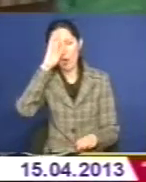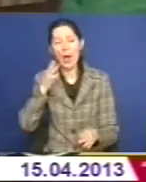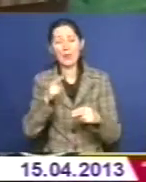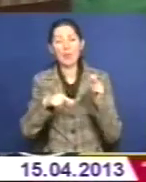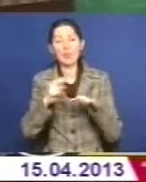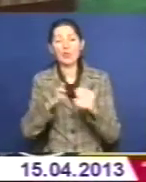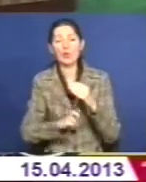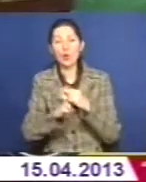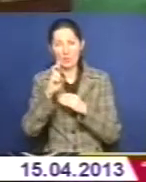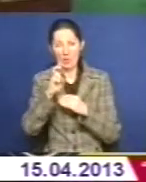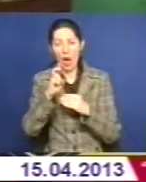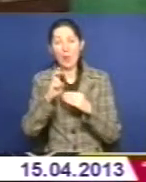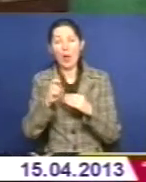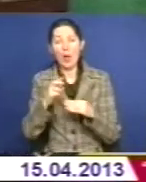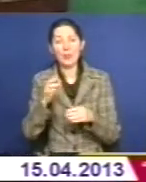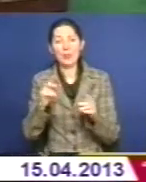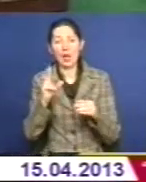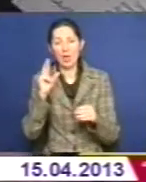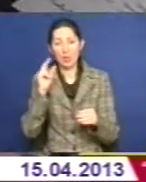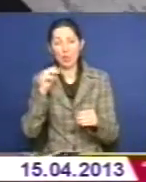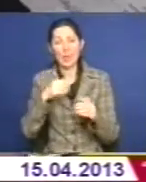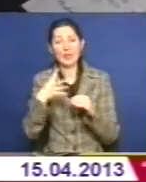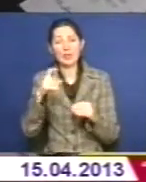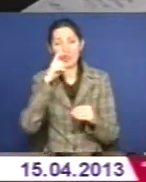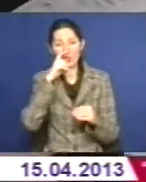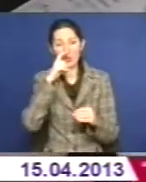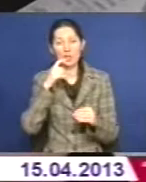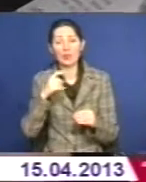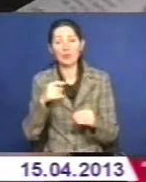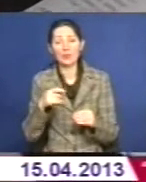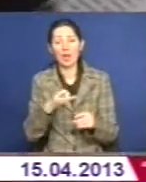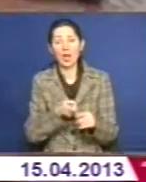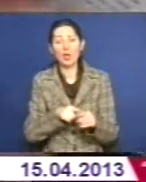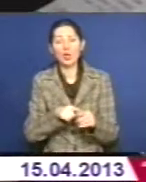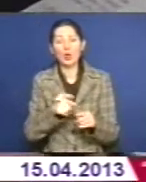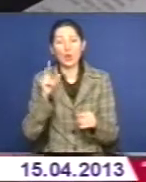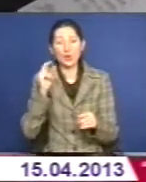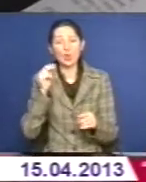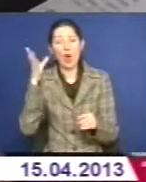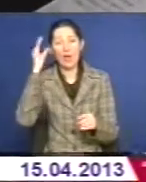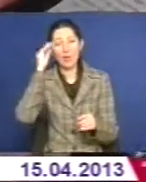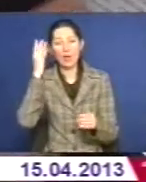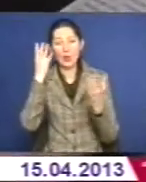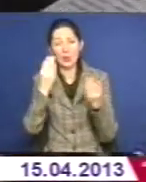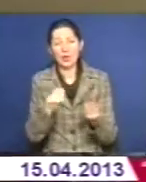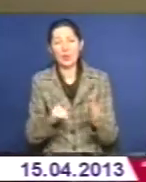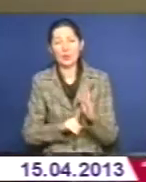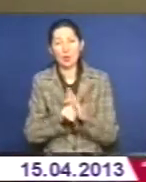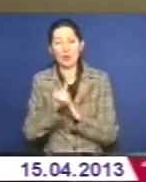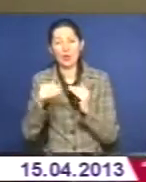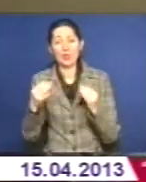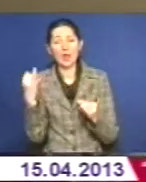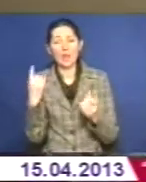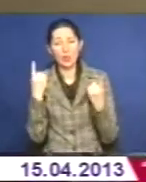датований 15 квітня 1540 року. Цю дату вважають днем заснування головної історичної споруди міста.